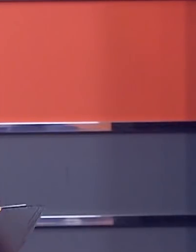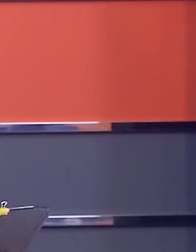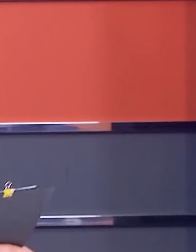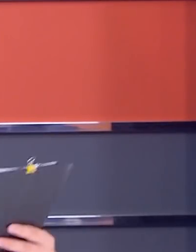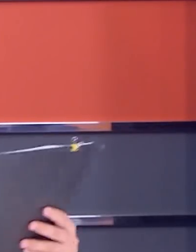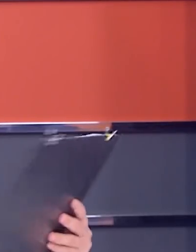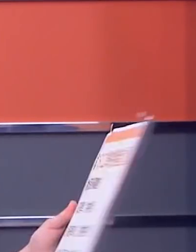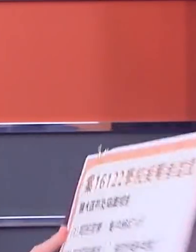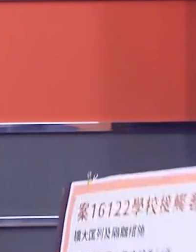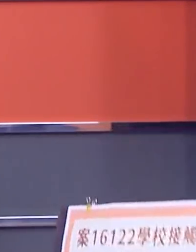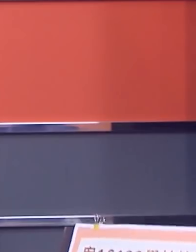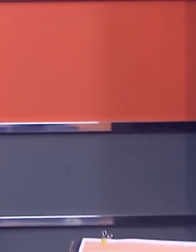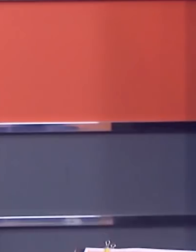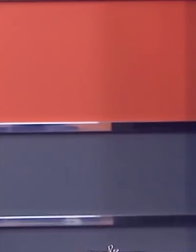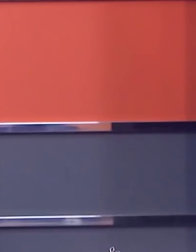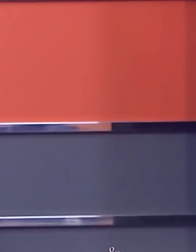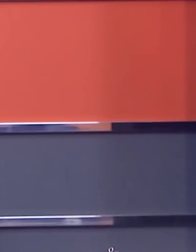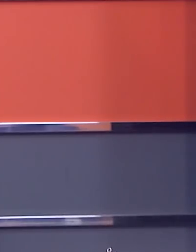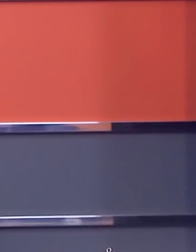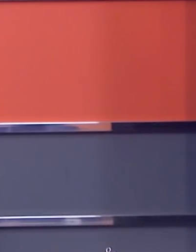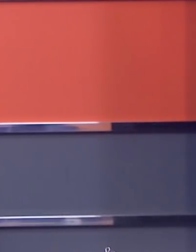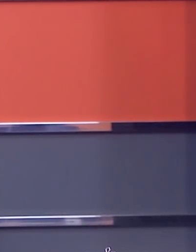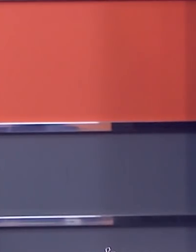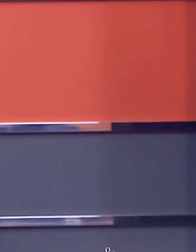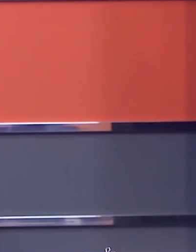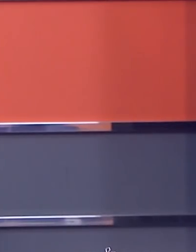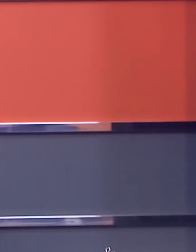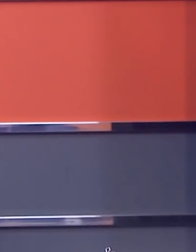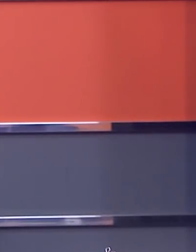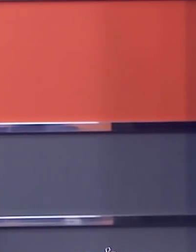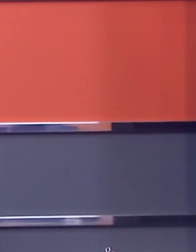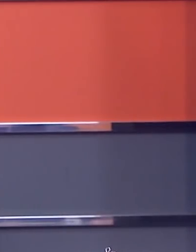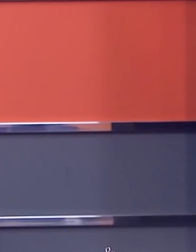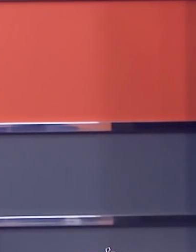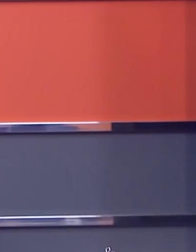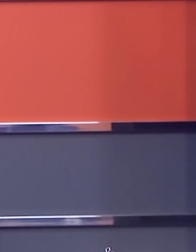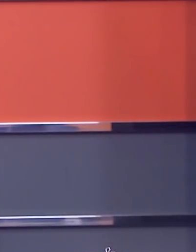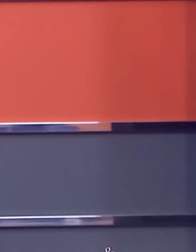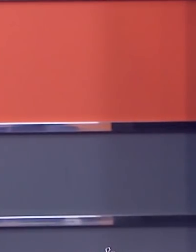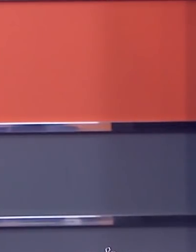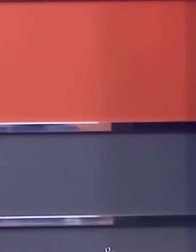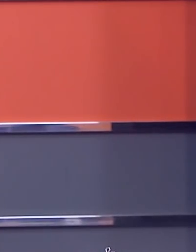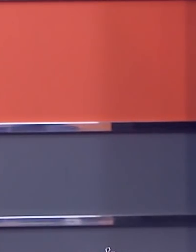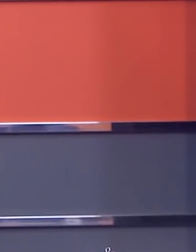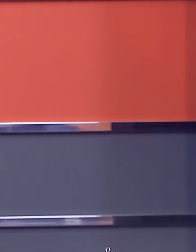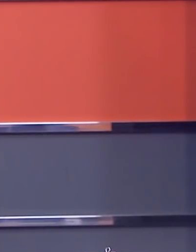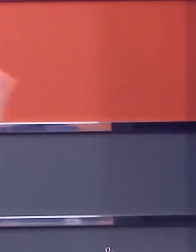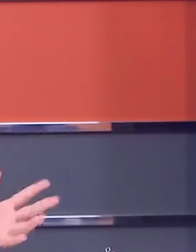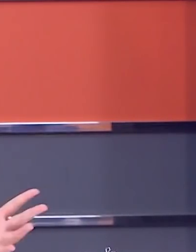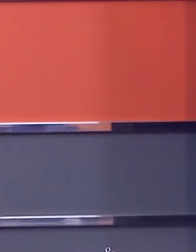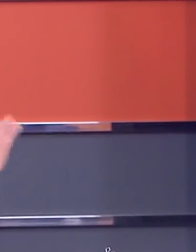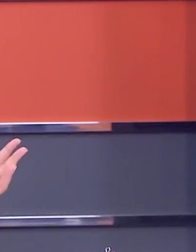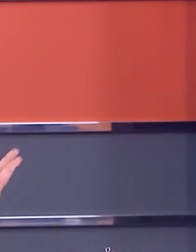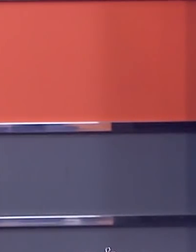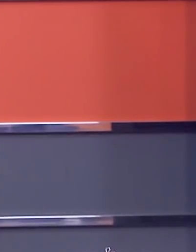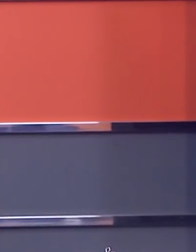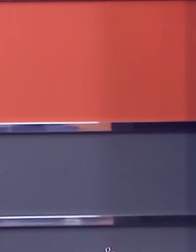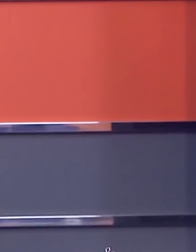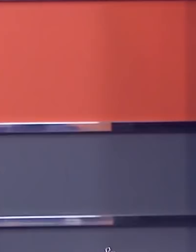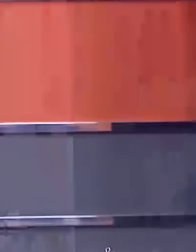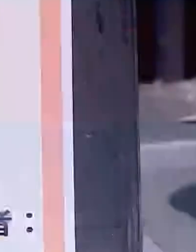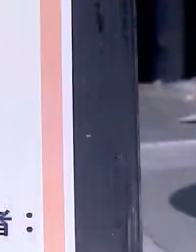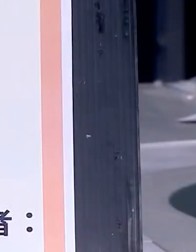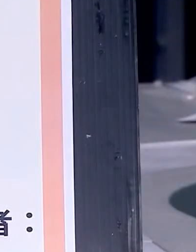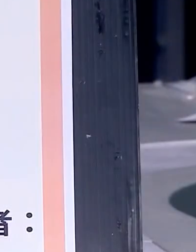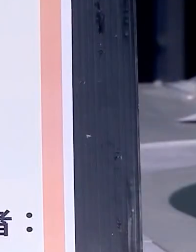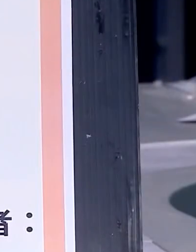是哦，这一个1622，他在学校接触的人哈，他的小朋友在上学3天，然后就出